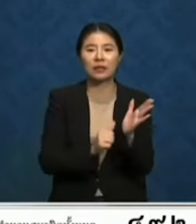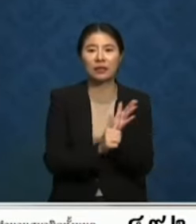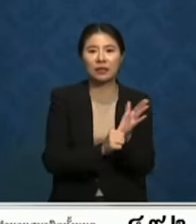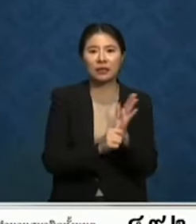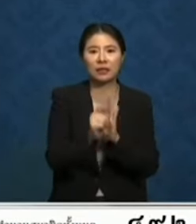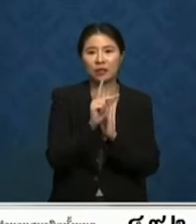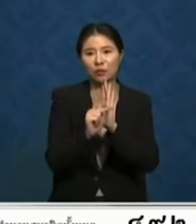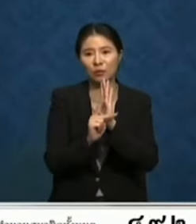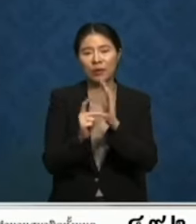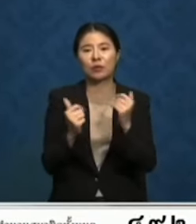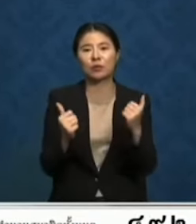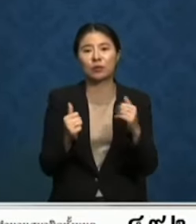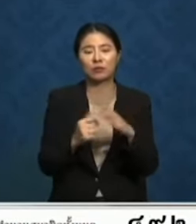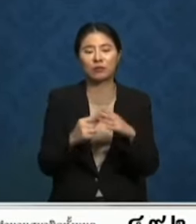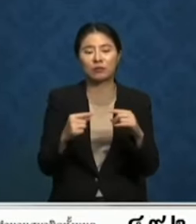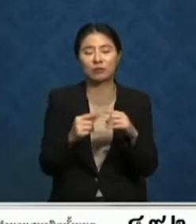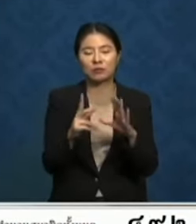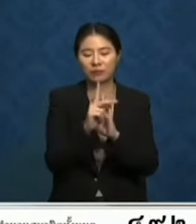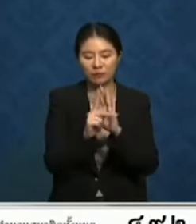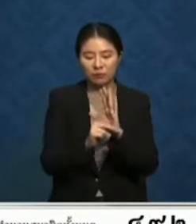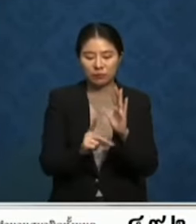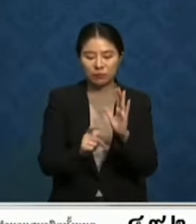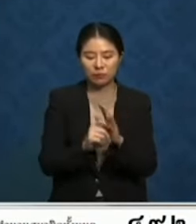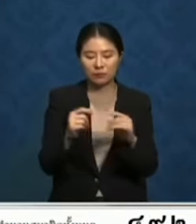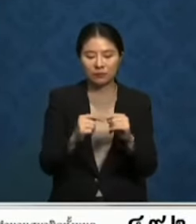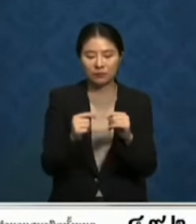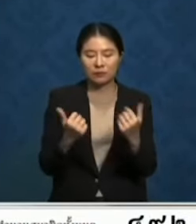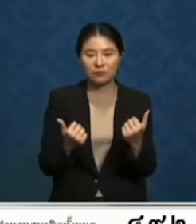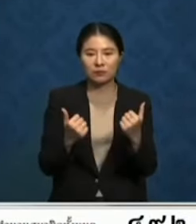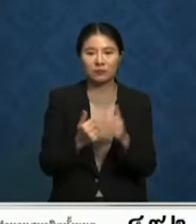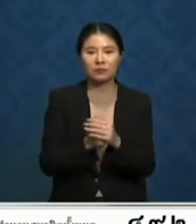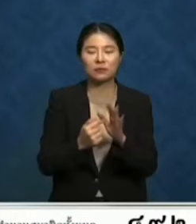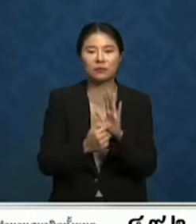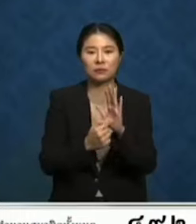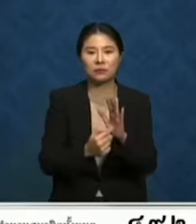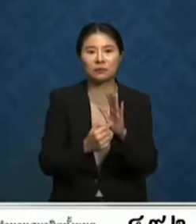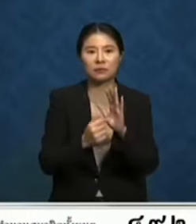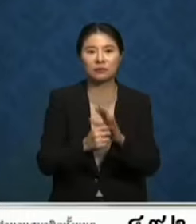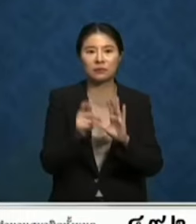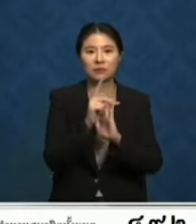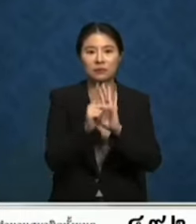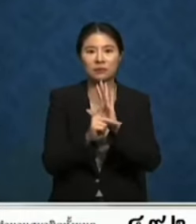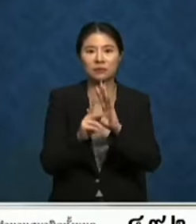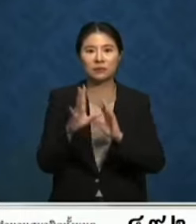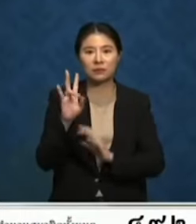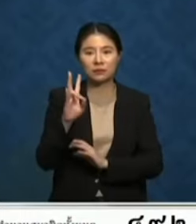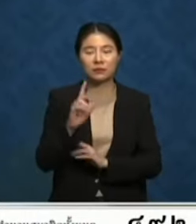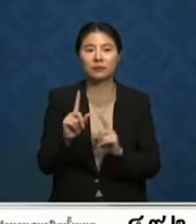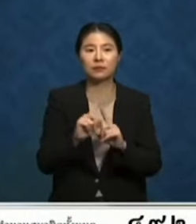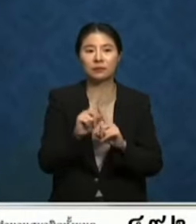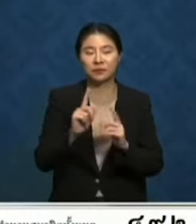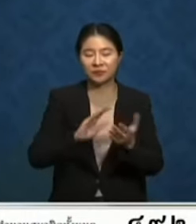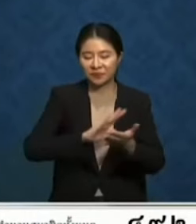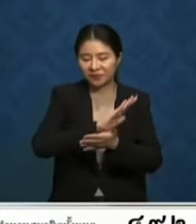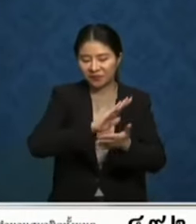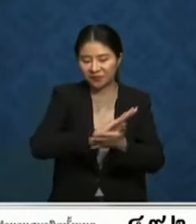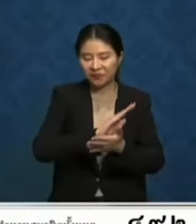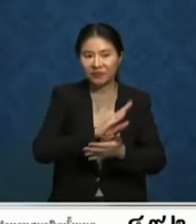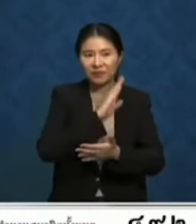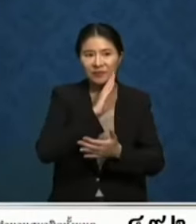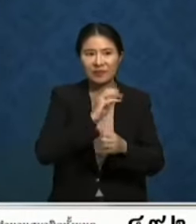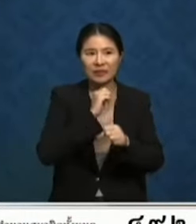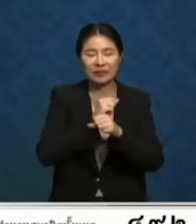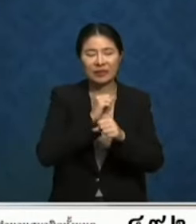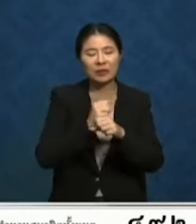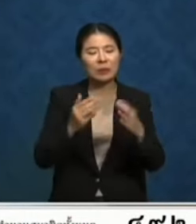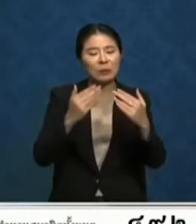บับนี้แต่กฎหมายฉบับนี้ที่เพื่อนสมาชิกเสนอมาเนี่ยมีแค่7มาตรา1หน้ากระดาษ A4 ถ้าเราผ่านไปเ